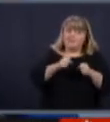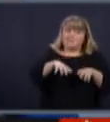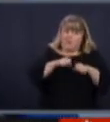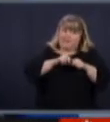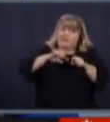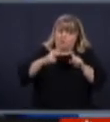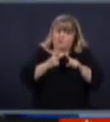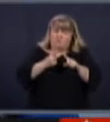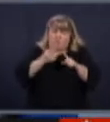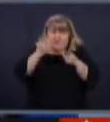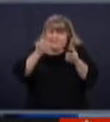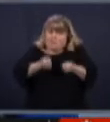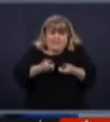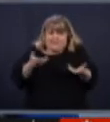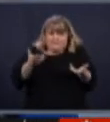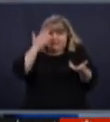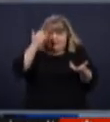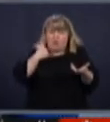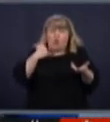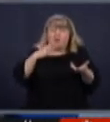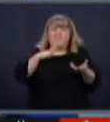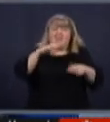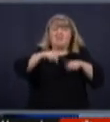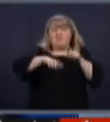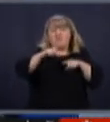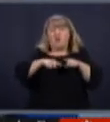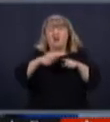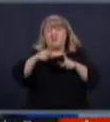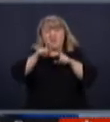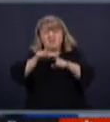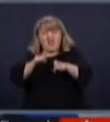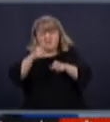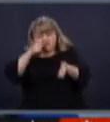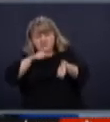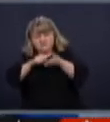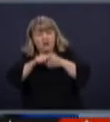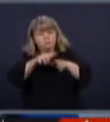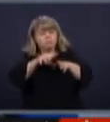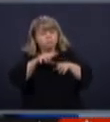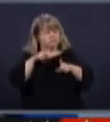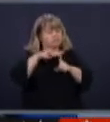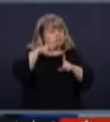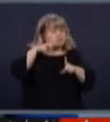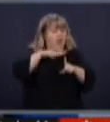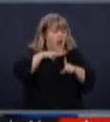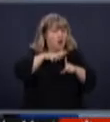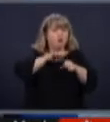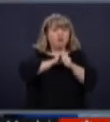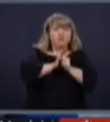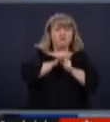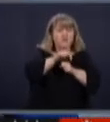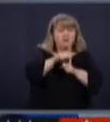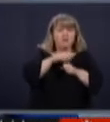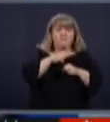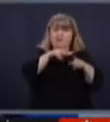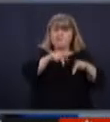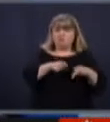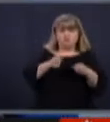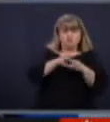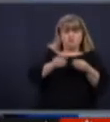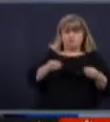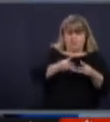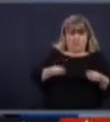associé au fait que nos tests détectent des fragments de virus, puis quelque part, les gens ne sont plus, ou même s'ils ont un peu de virus, ne